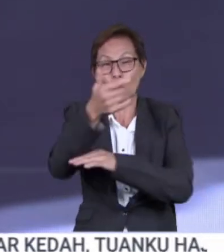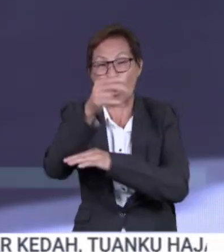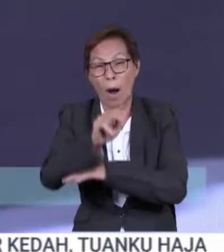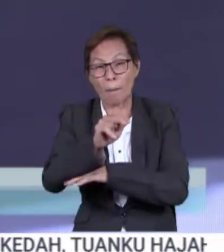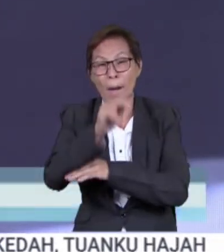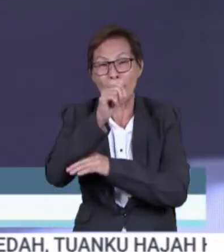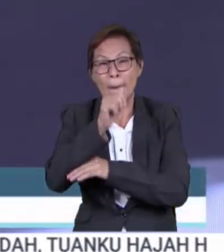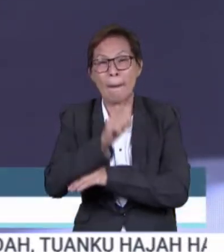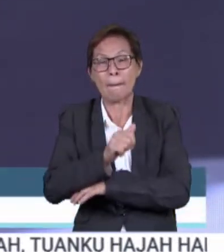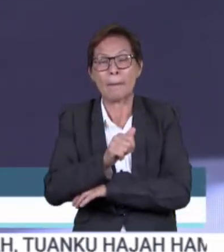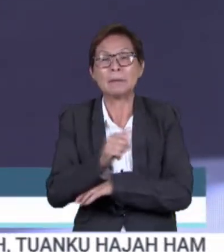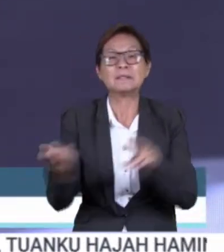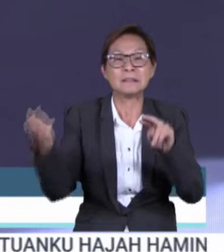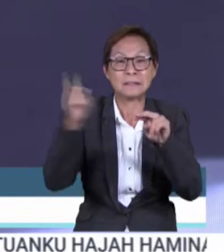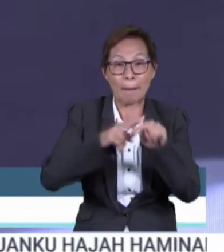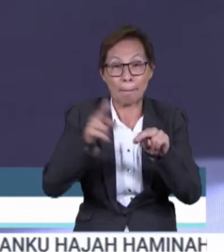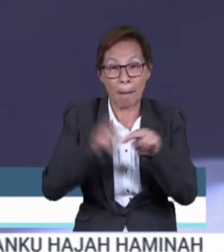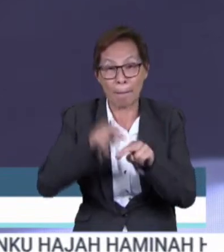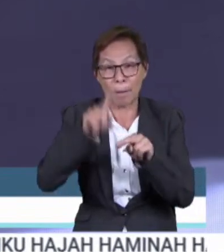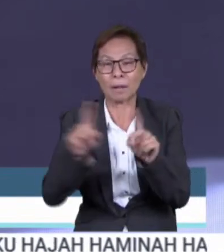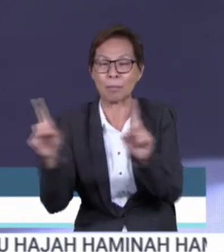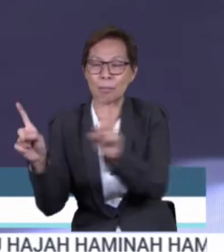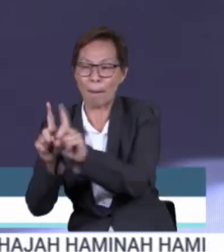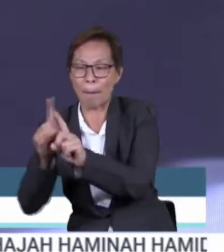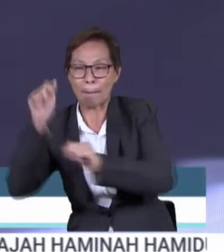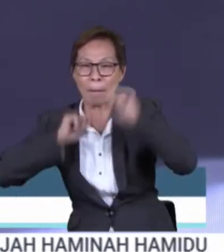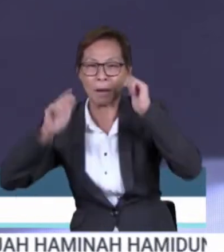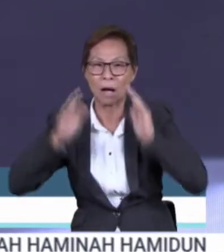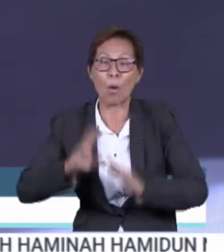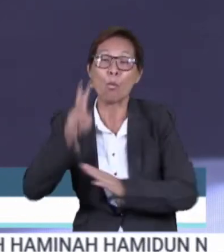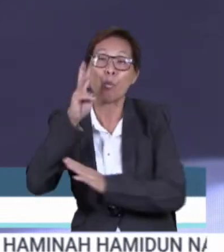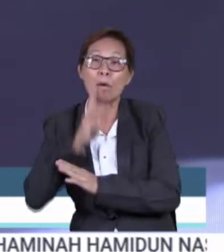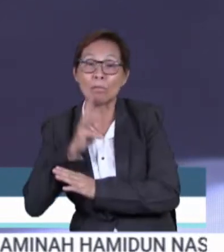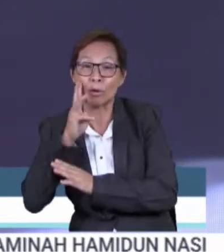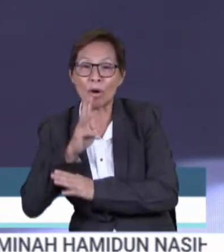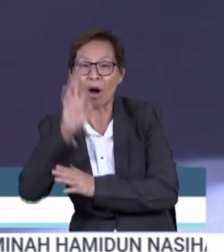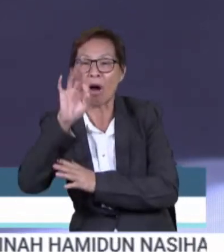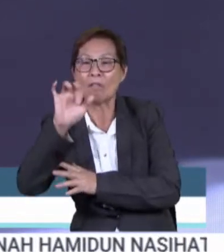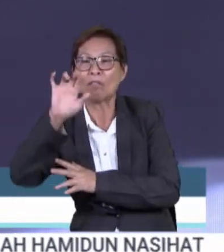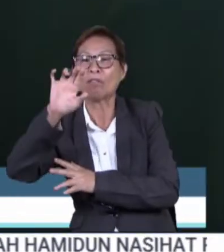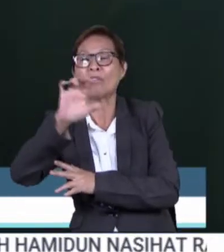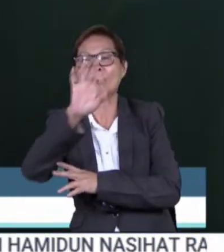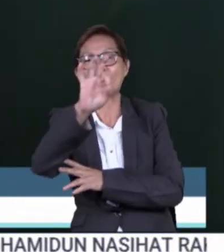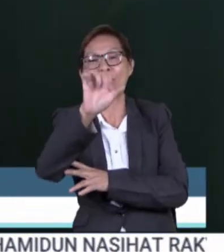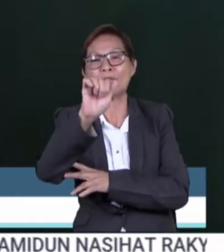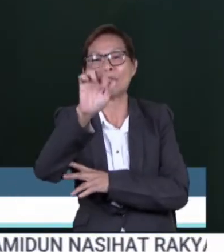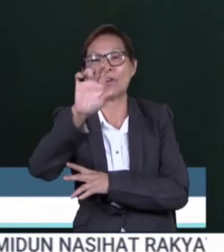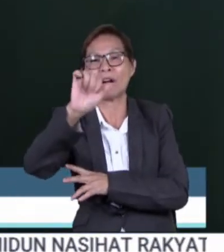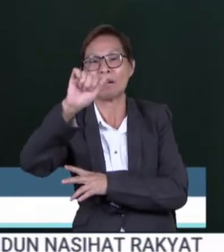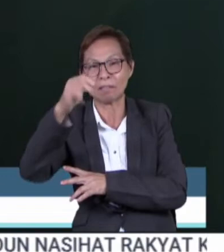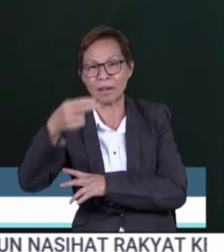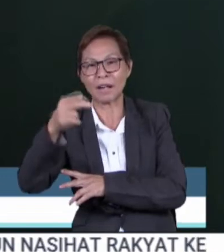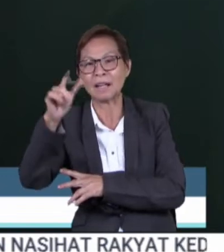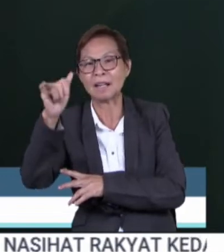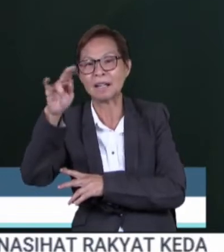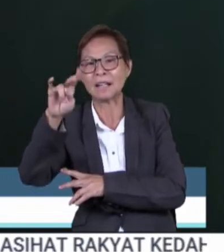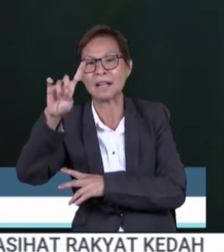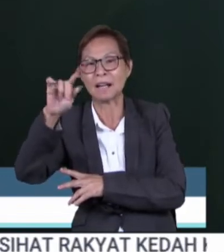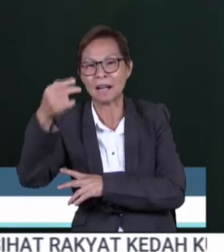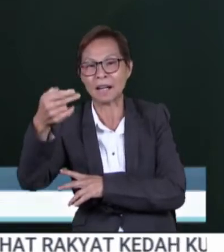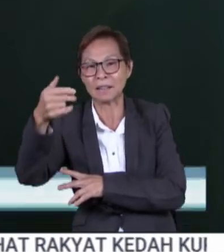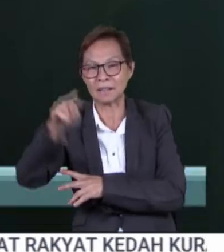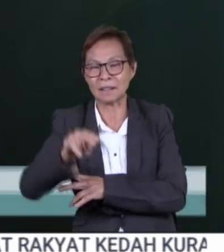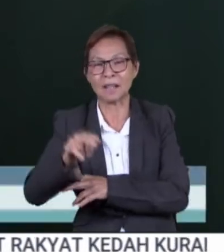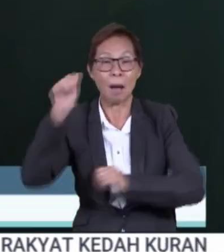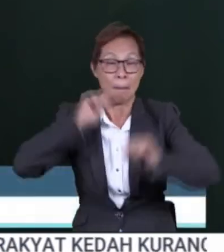cabaran tersebut ditambah apabila perlu bergandingan dengan pelakon aksi wanita iaitu Farah Lihan. Farah Lihan seorang pelakon aksi